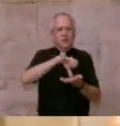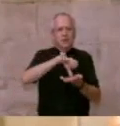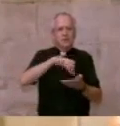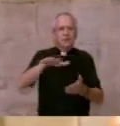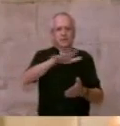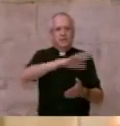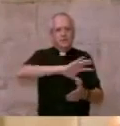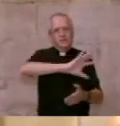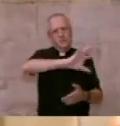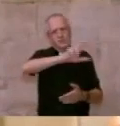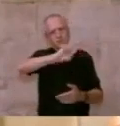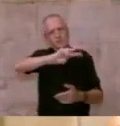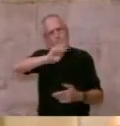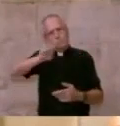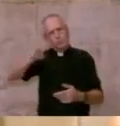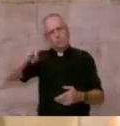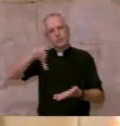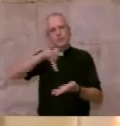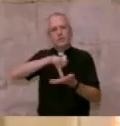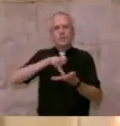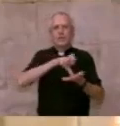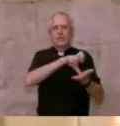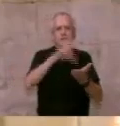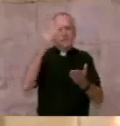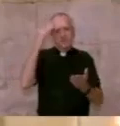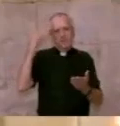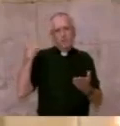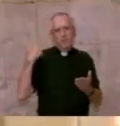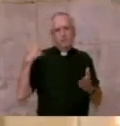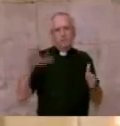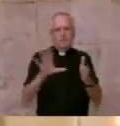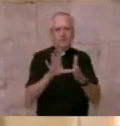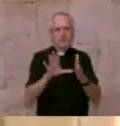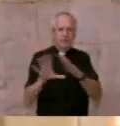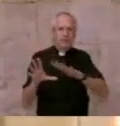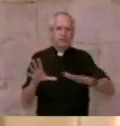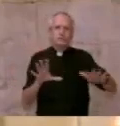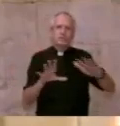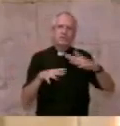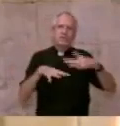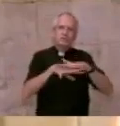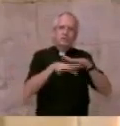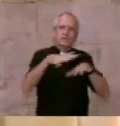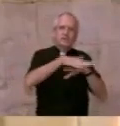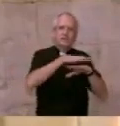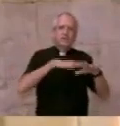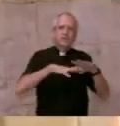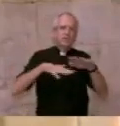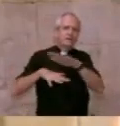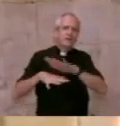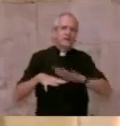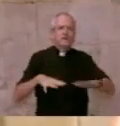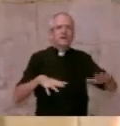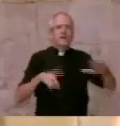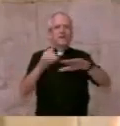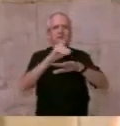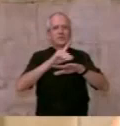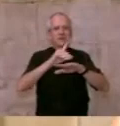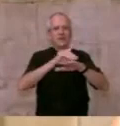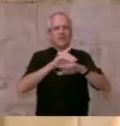i a les altres ciutats i pobles del voltant que constitueixen el teixit territorial de la nostra